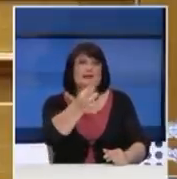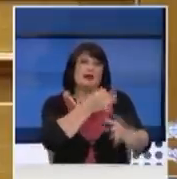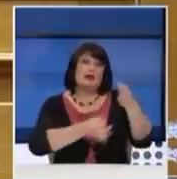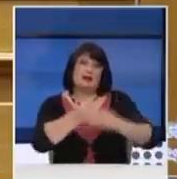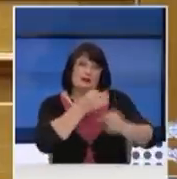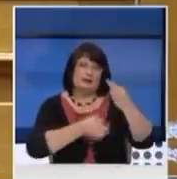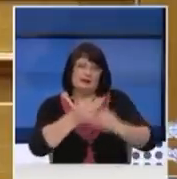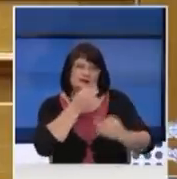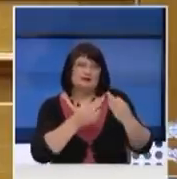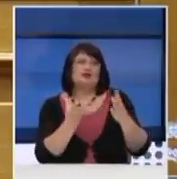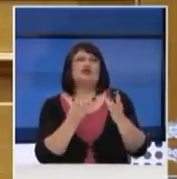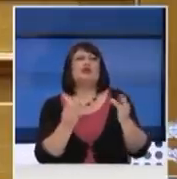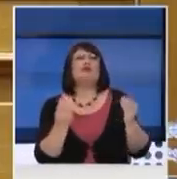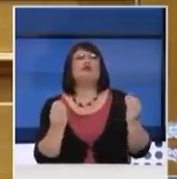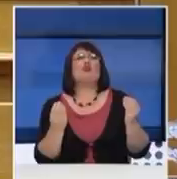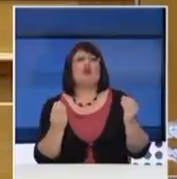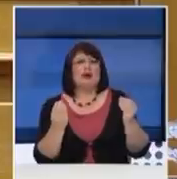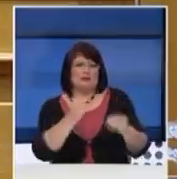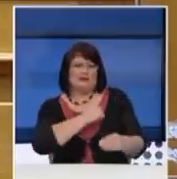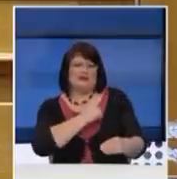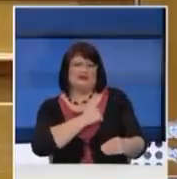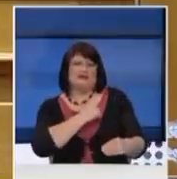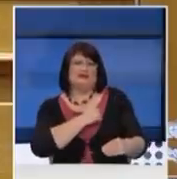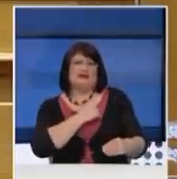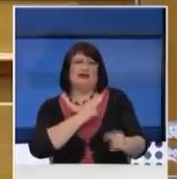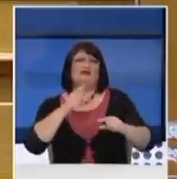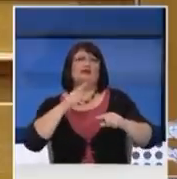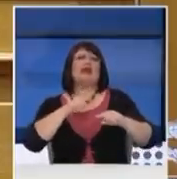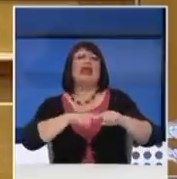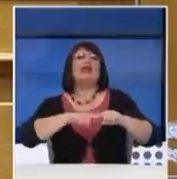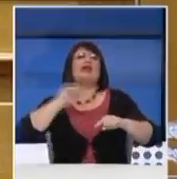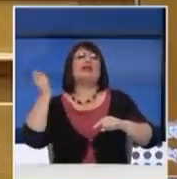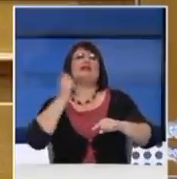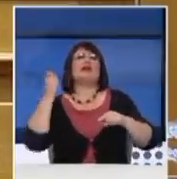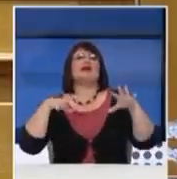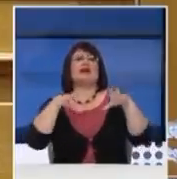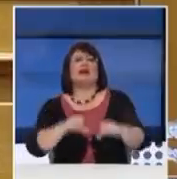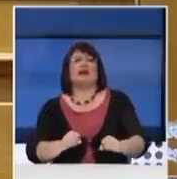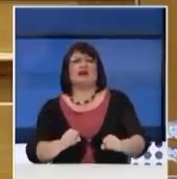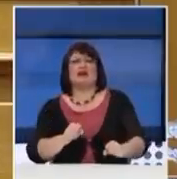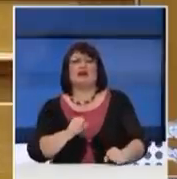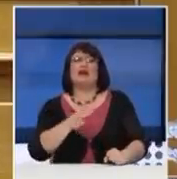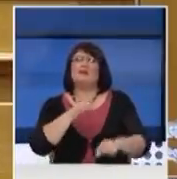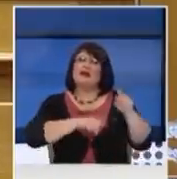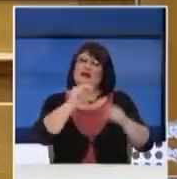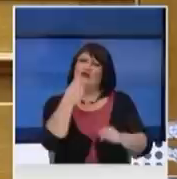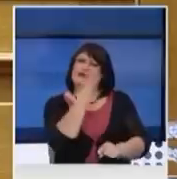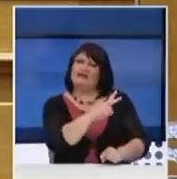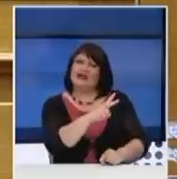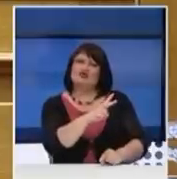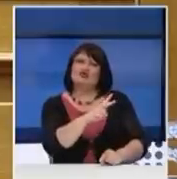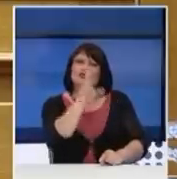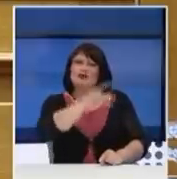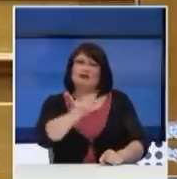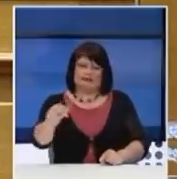σας. Και είναι πολύ προχωρημένοι στις απόψεις τους περί εθνικής κυριαρχίας. Υιοθετούν μια τουρκική επιχειρηματολογία. Και